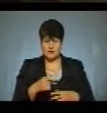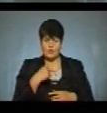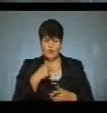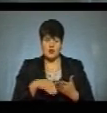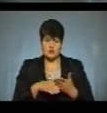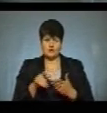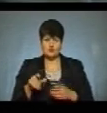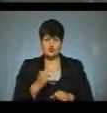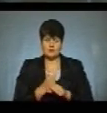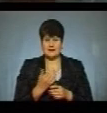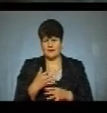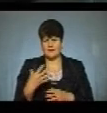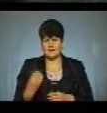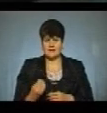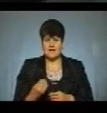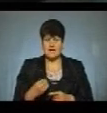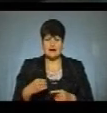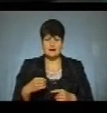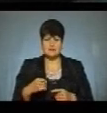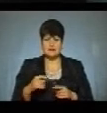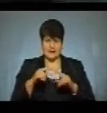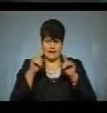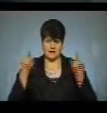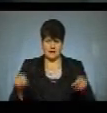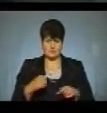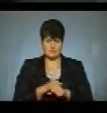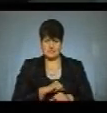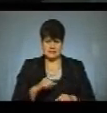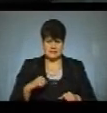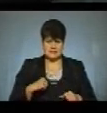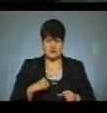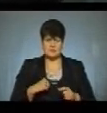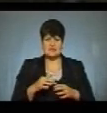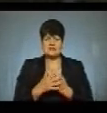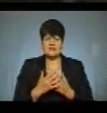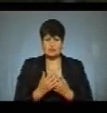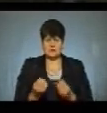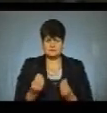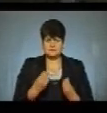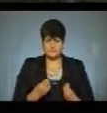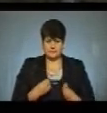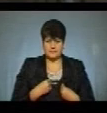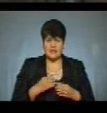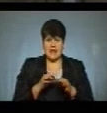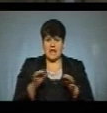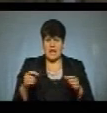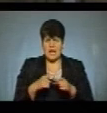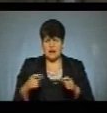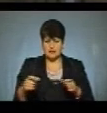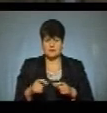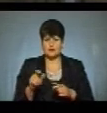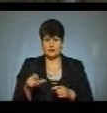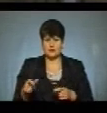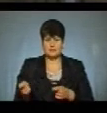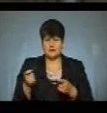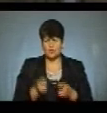днів. Каркас ми зробили самотужки, сітку нам присилають. Оці ленти нам приносять люди,